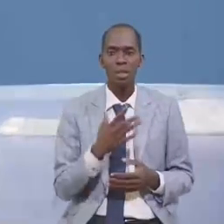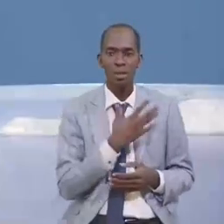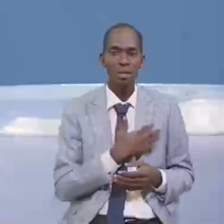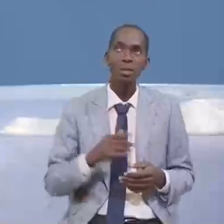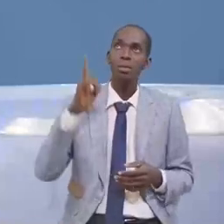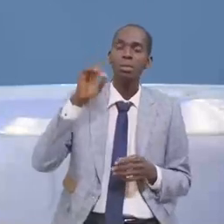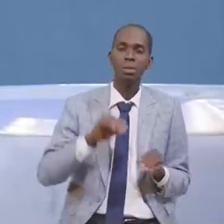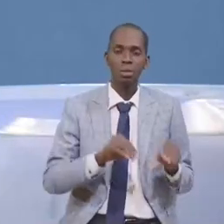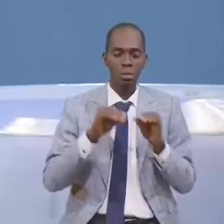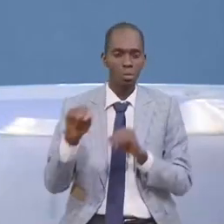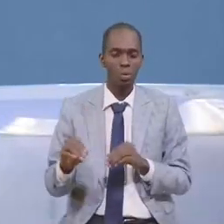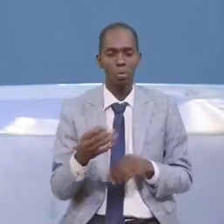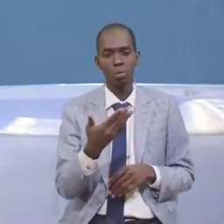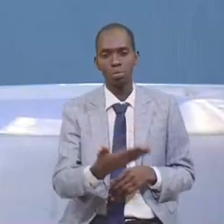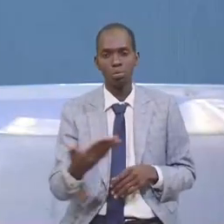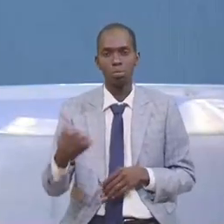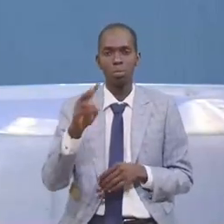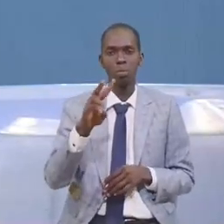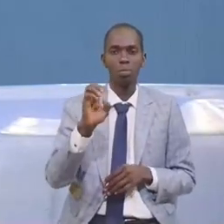Et il place les armes dans nos mains.